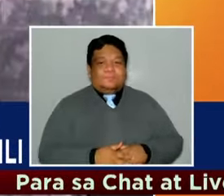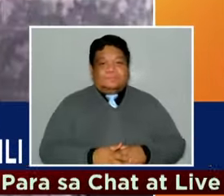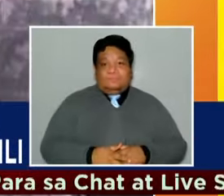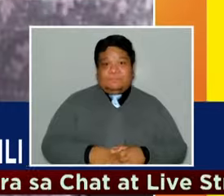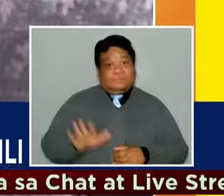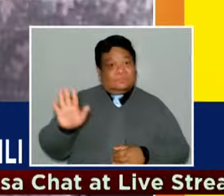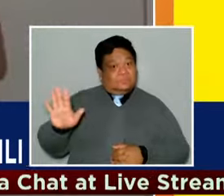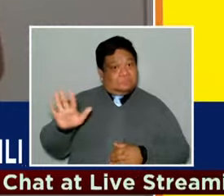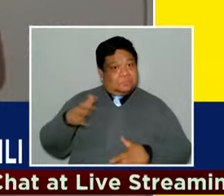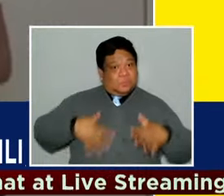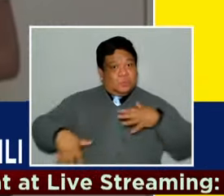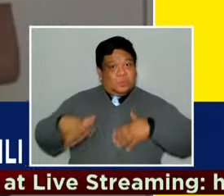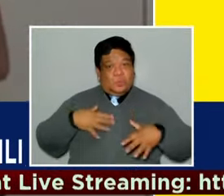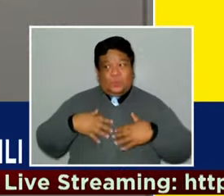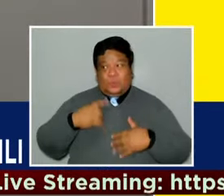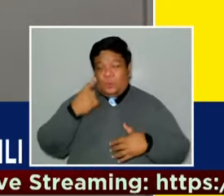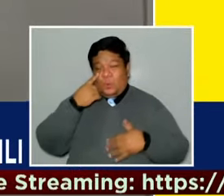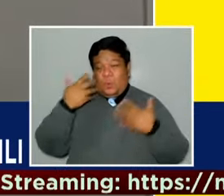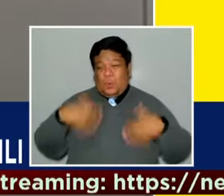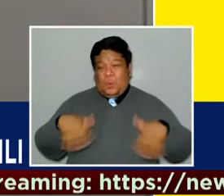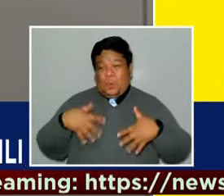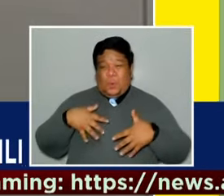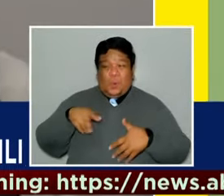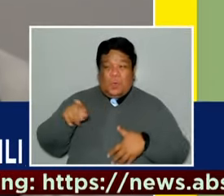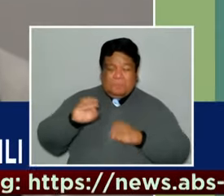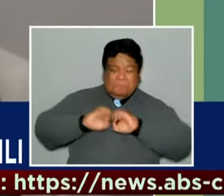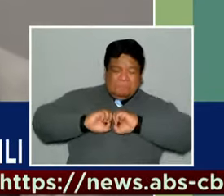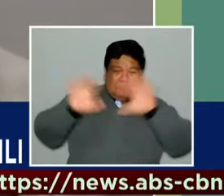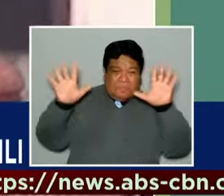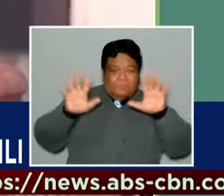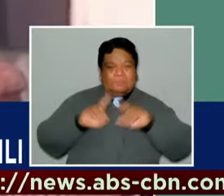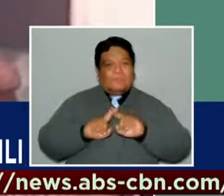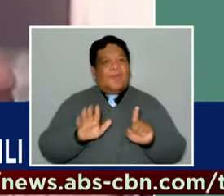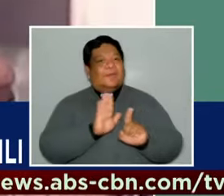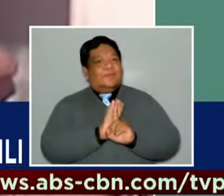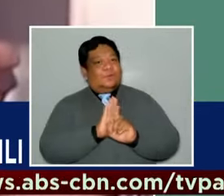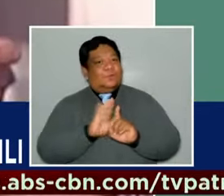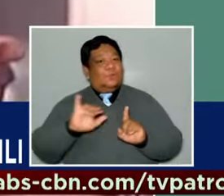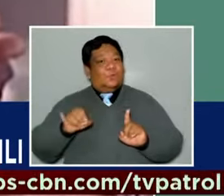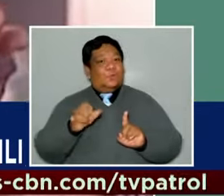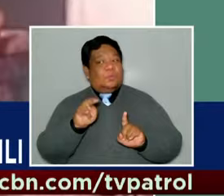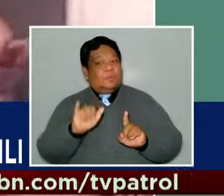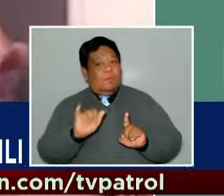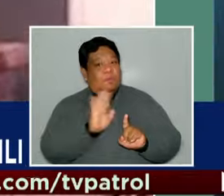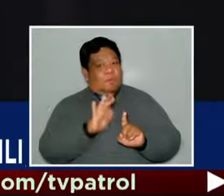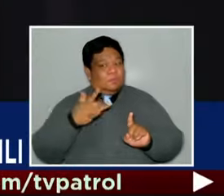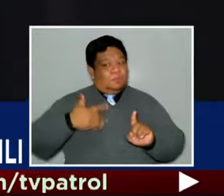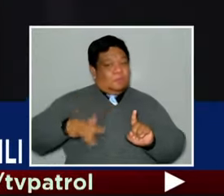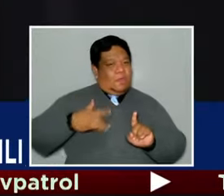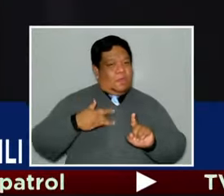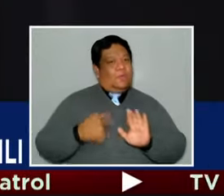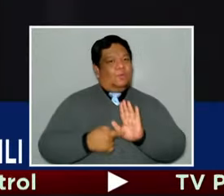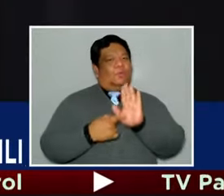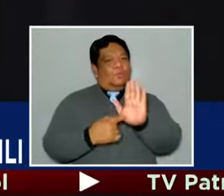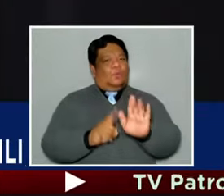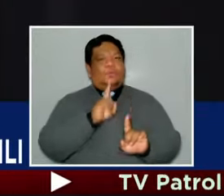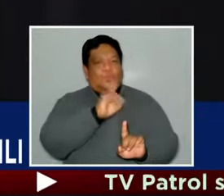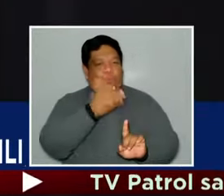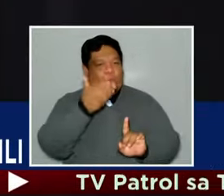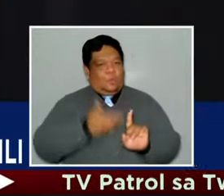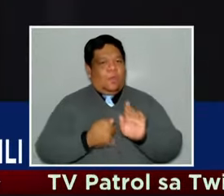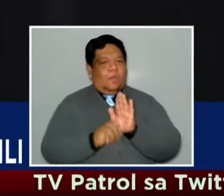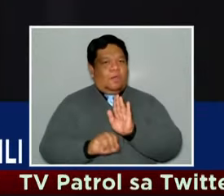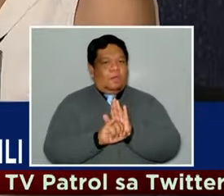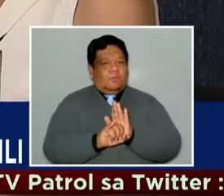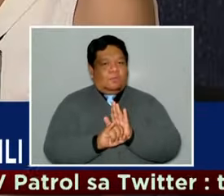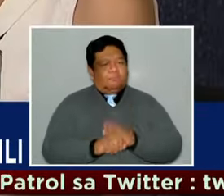masakit sa mata, para kay Jolens, ang kakaibang style ang refleksyon ng totoong Jolina. Gagawin ko dahil masaya akong